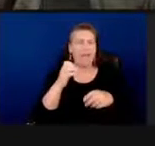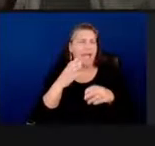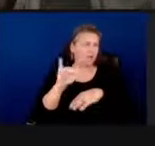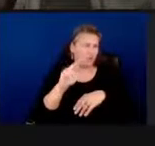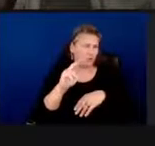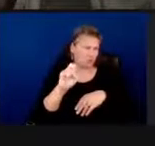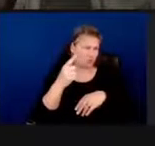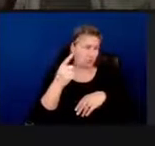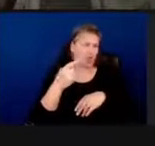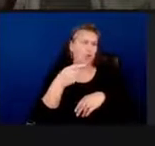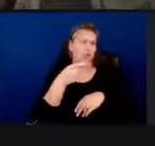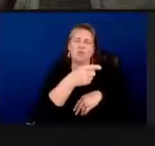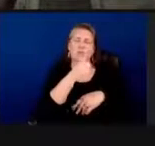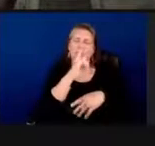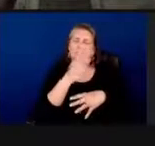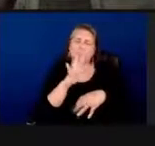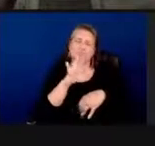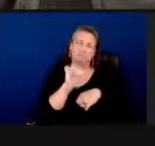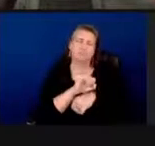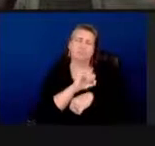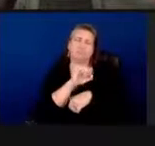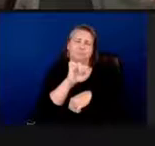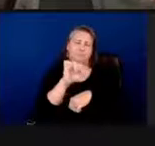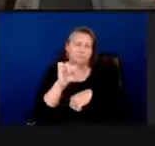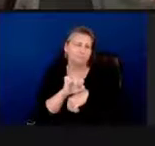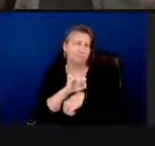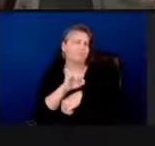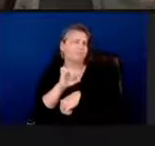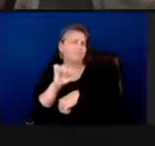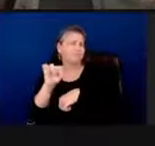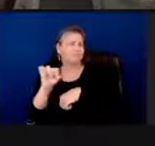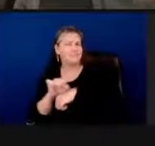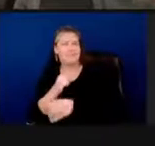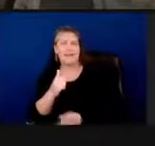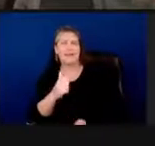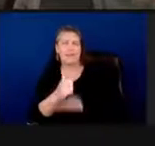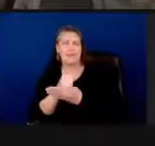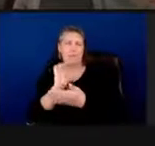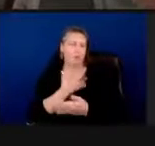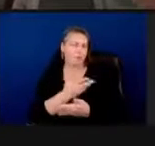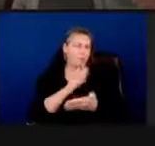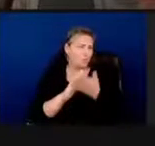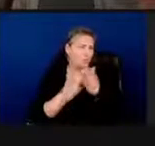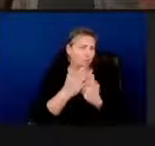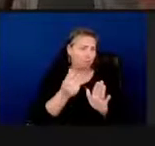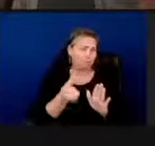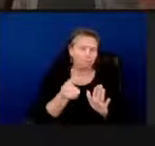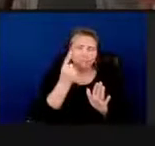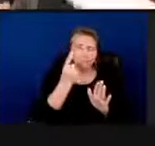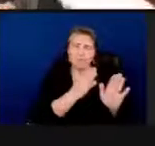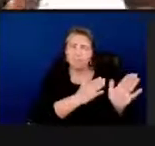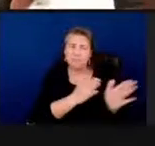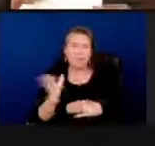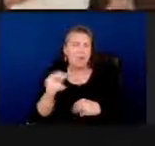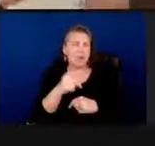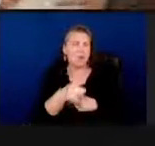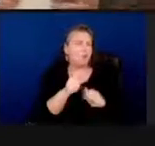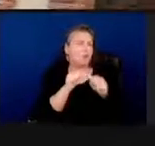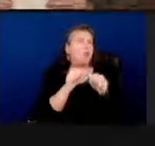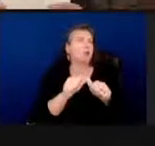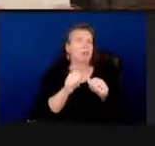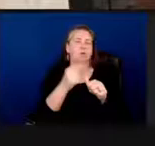فأنتم كنتم تعملون كثيرا وتساعدون المجتمع لفهم هذا الخطة